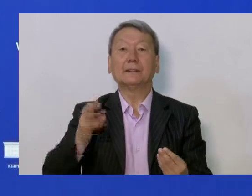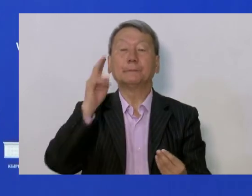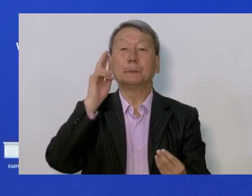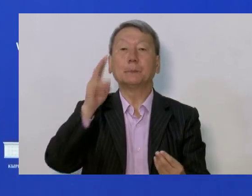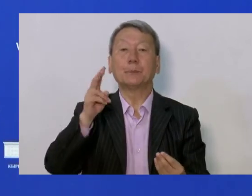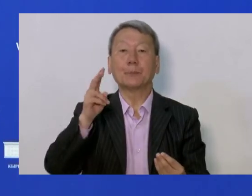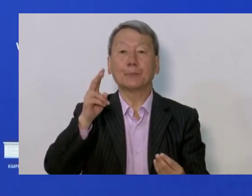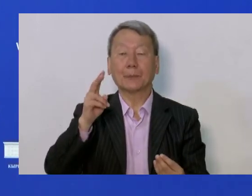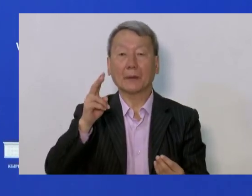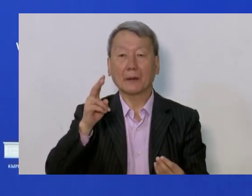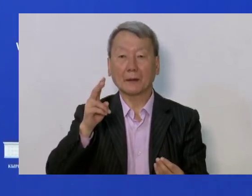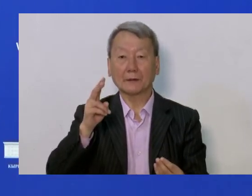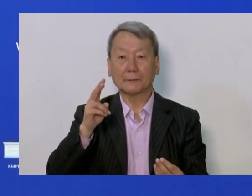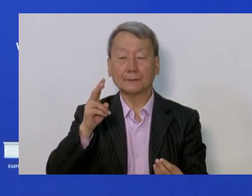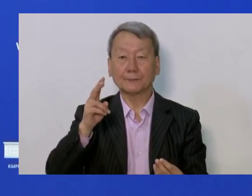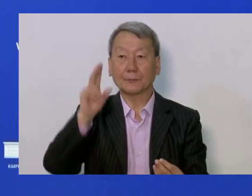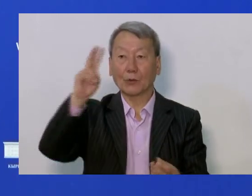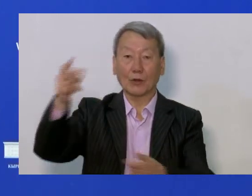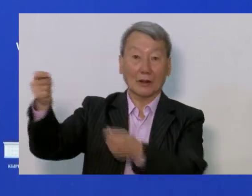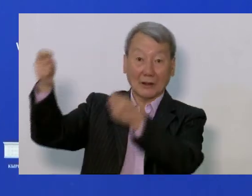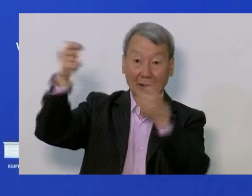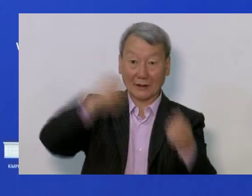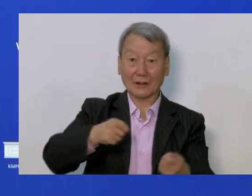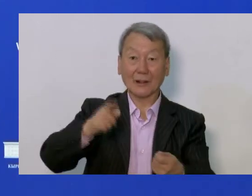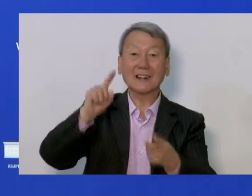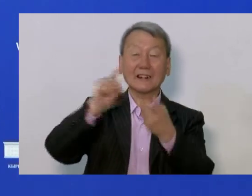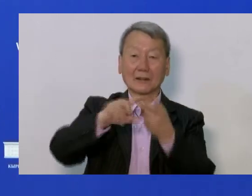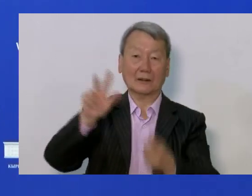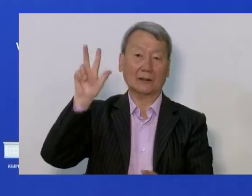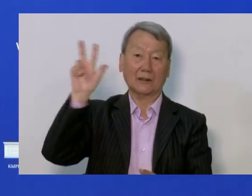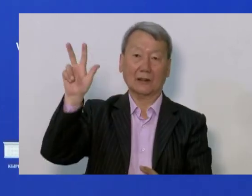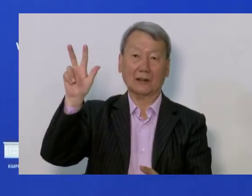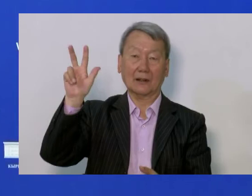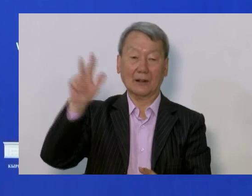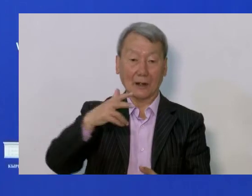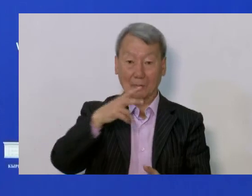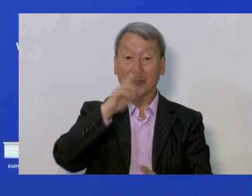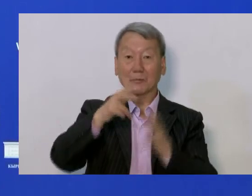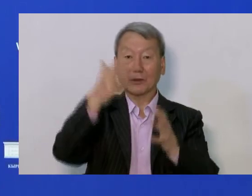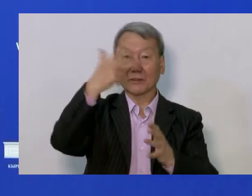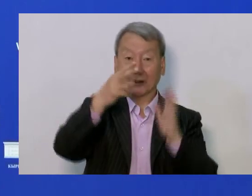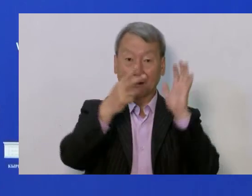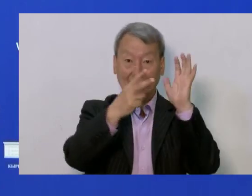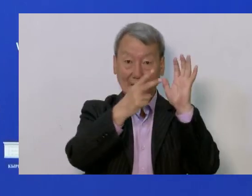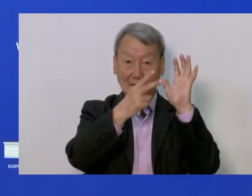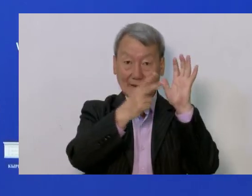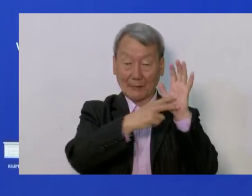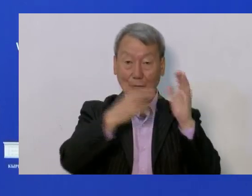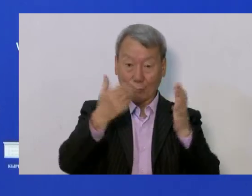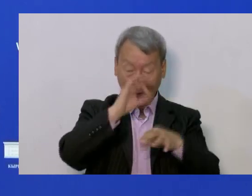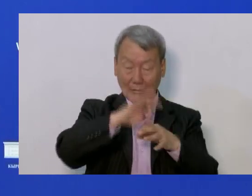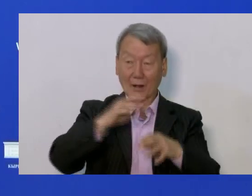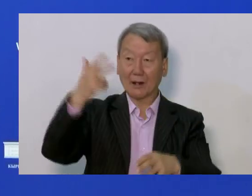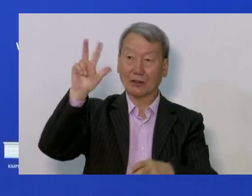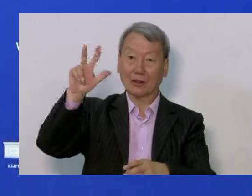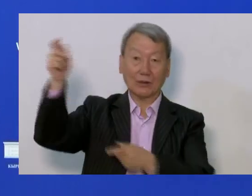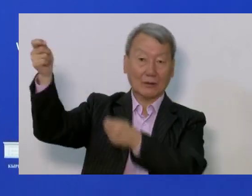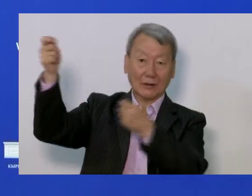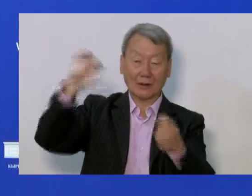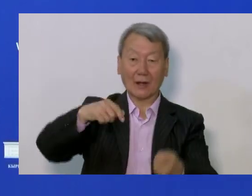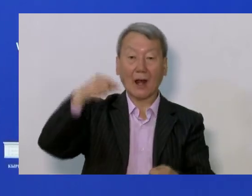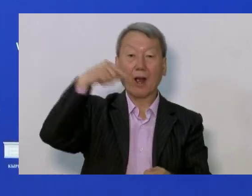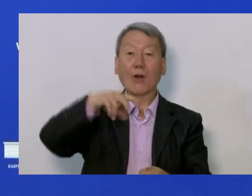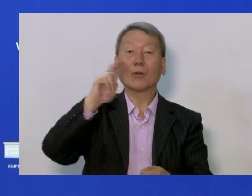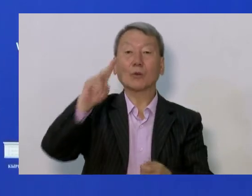случаев завозные 3 случая из 37 новых. В контакте, из